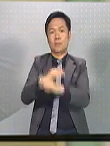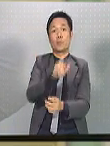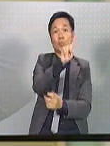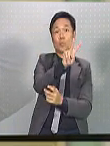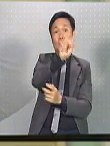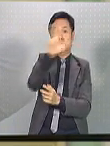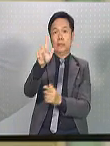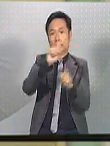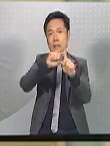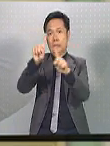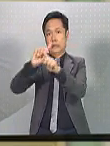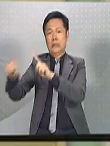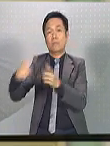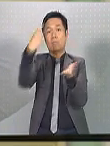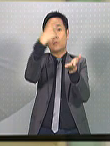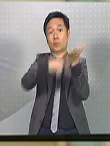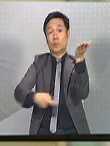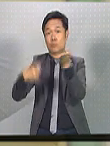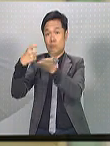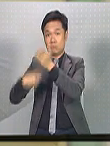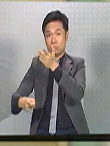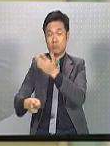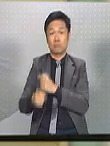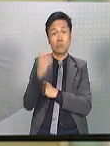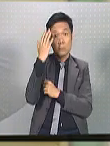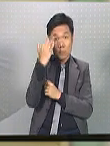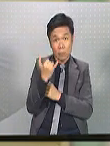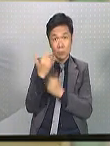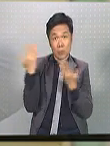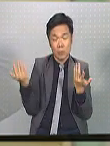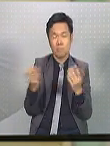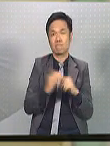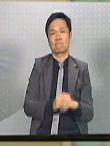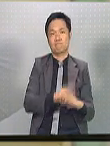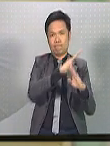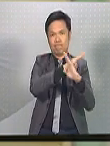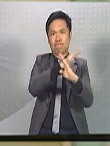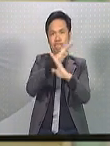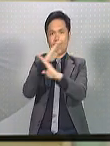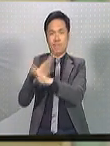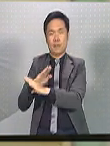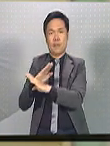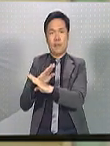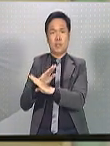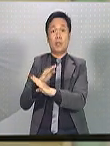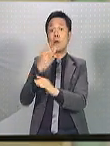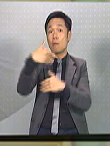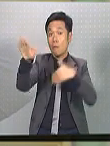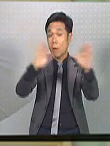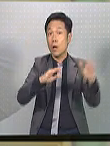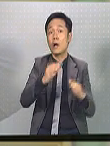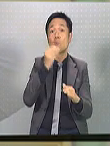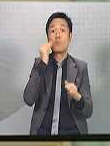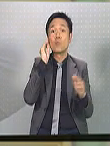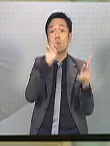23 tool untuk mendekat Hai pacar ke atau proyek kita yang pulang ke kampung